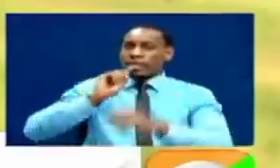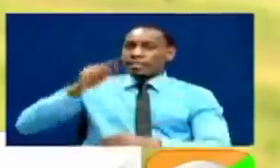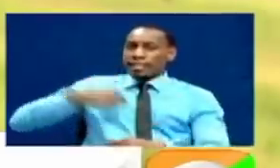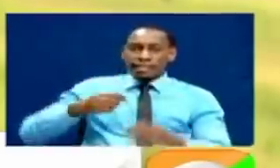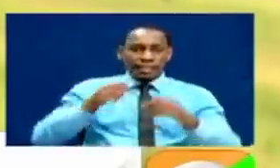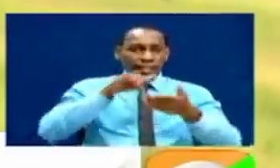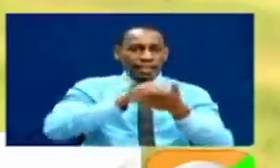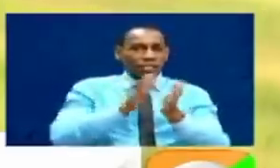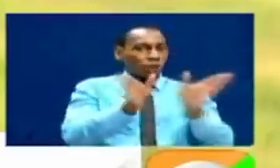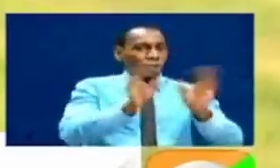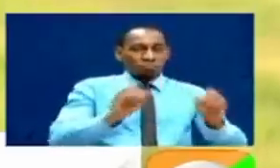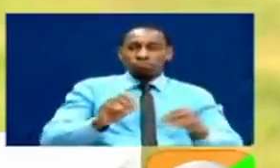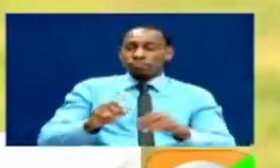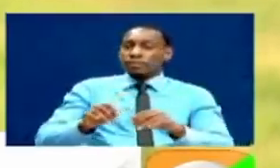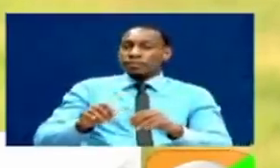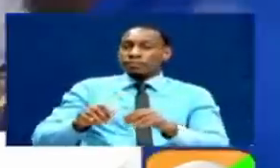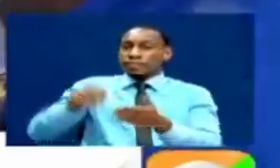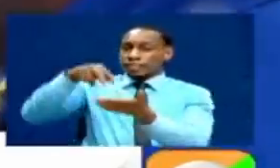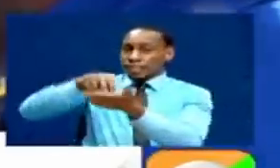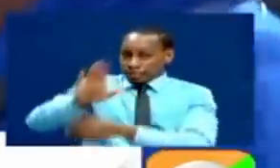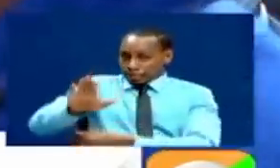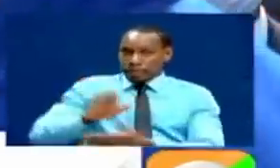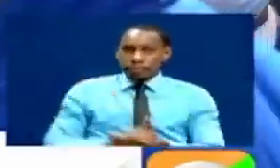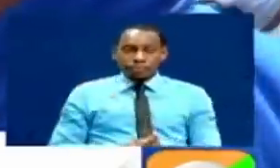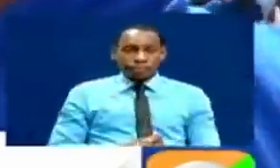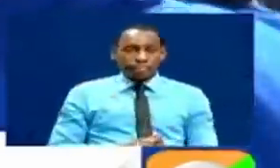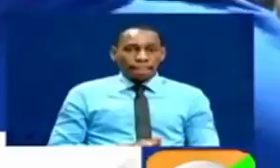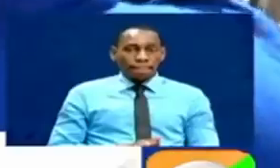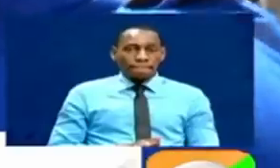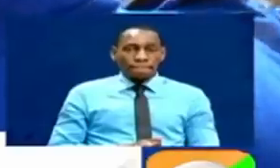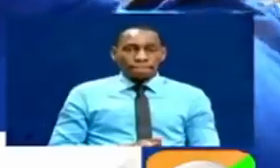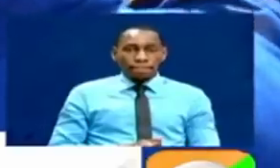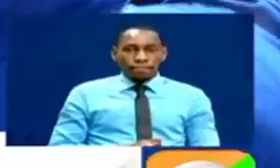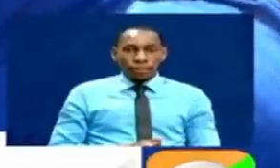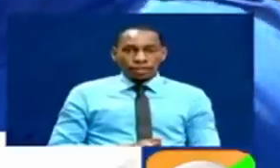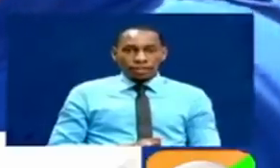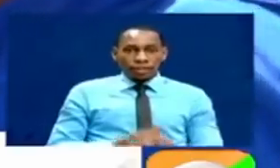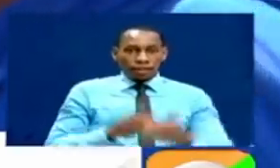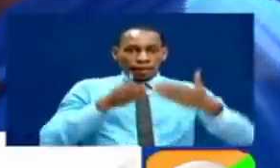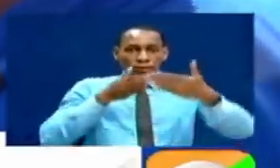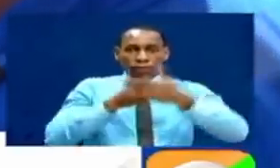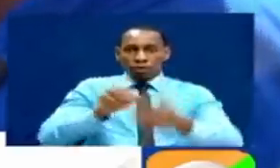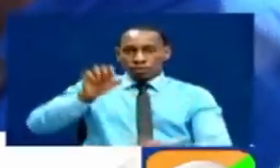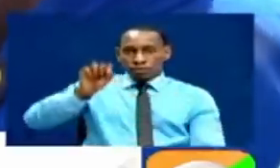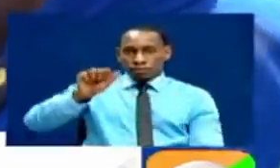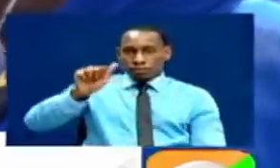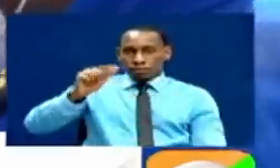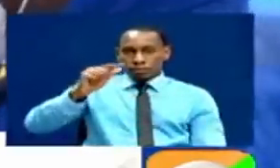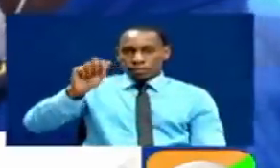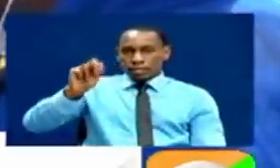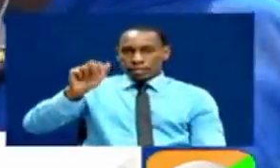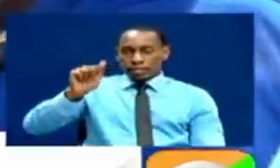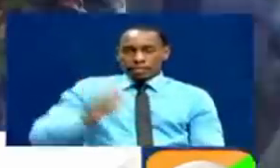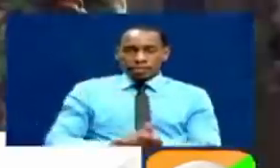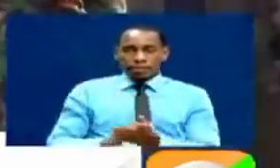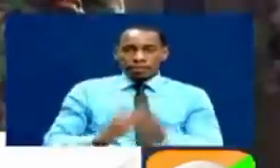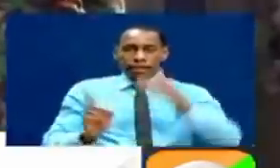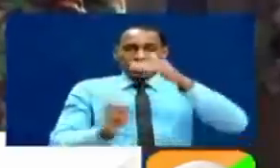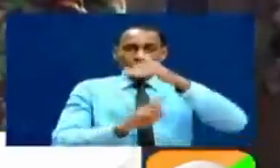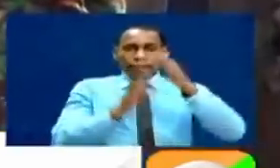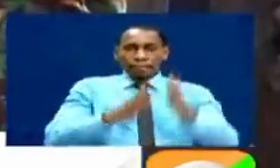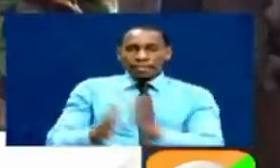tusimame hapa. Hawana vile watatusaidia. Eka bari nyingine sagana. Waziri wa usalama Fred Matiang'i alizuru